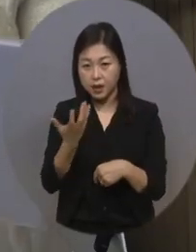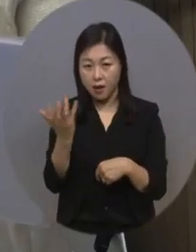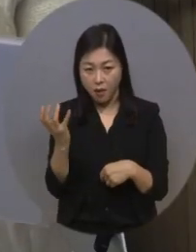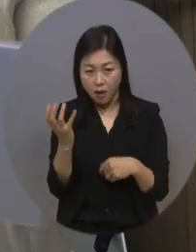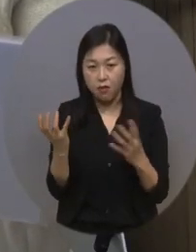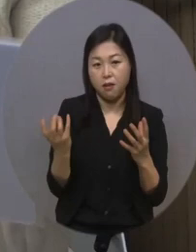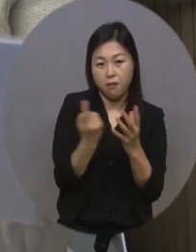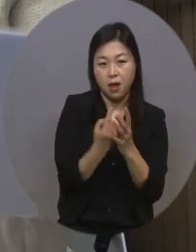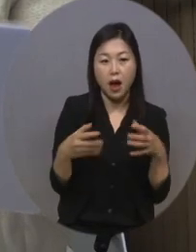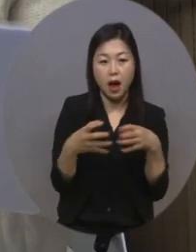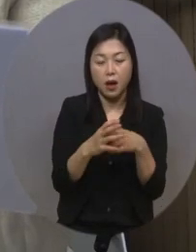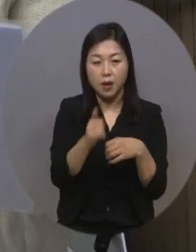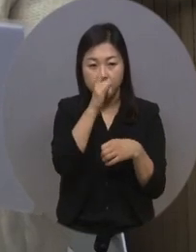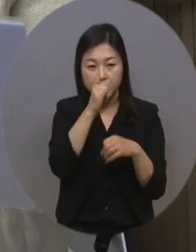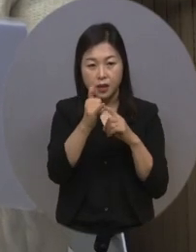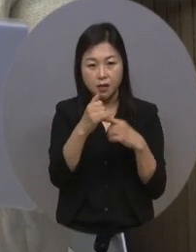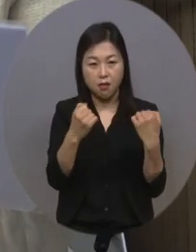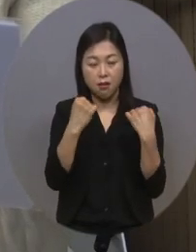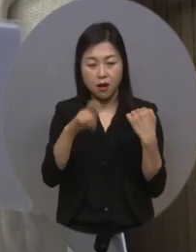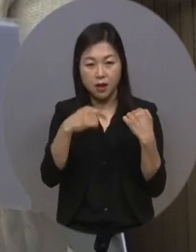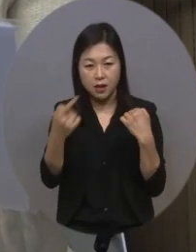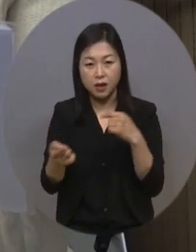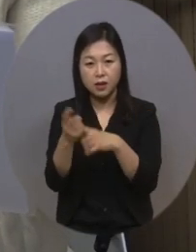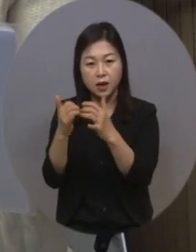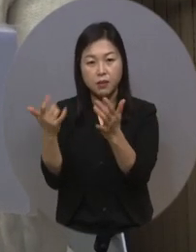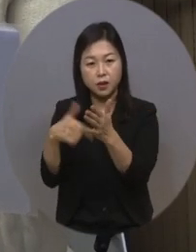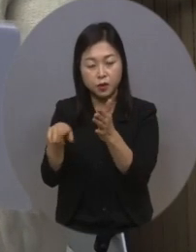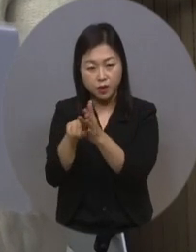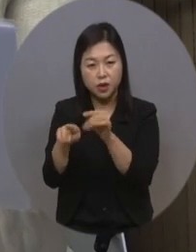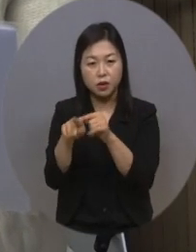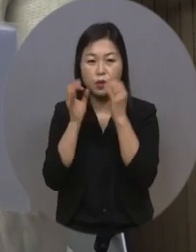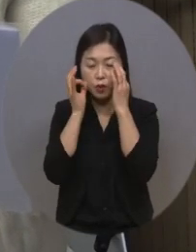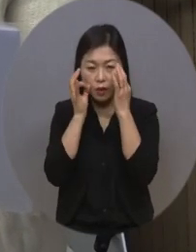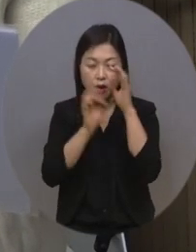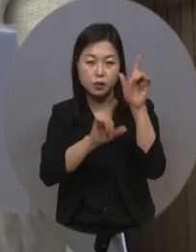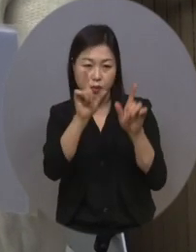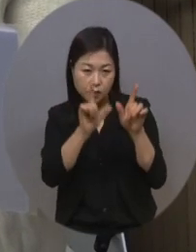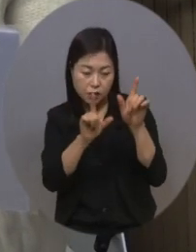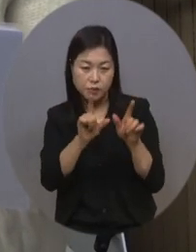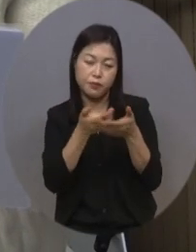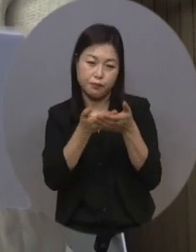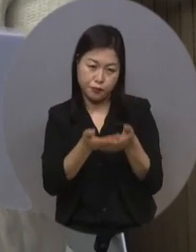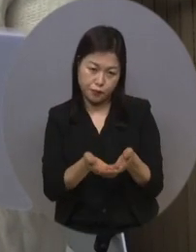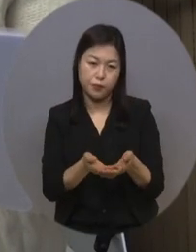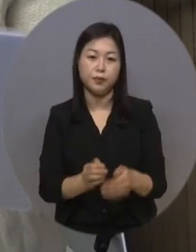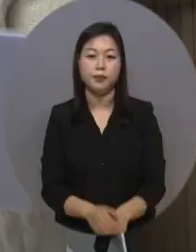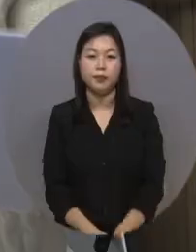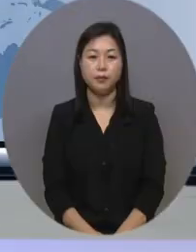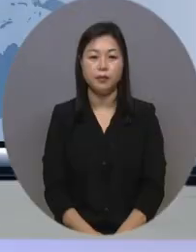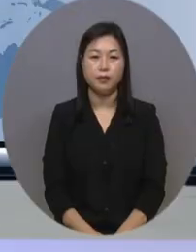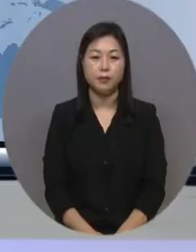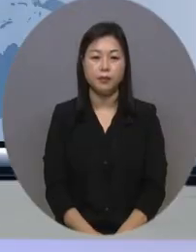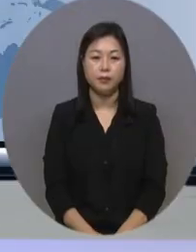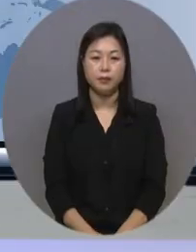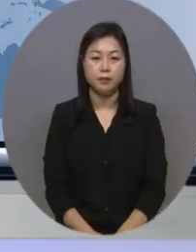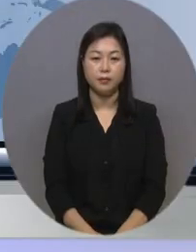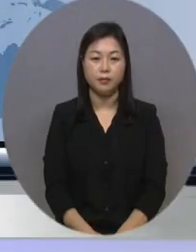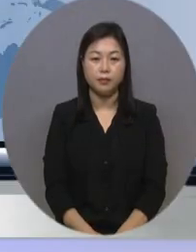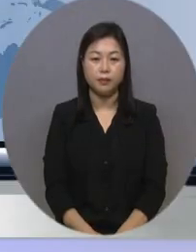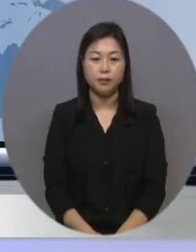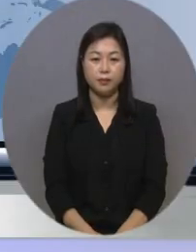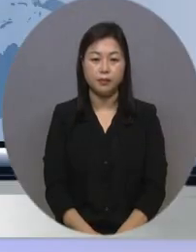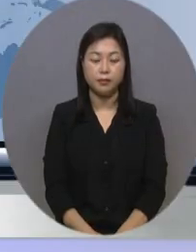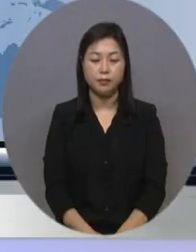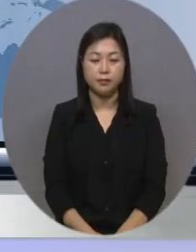자선음악회 건강한 다음 세대를 만들어가는 시간이었습니다. 복지TV 경기방송 정은선입니다. 한